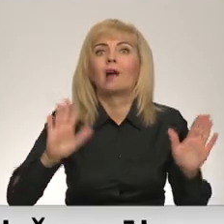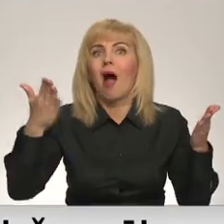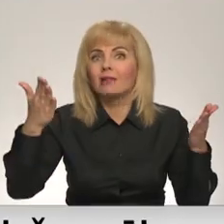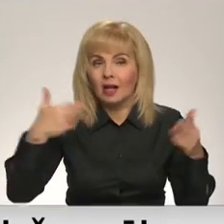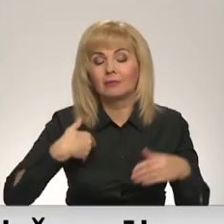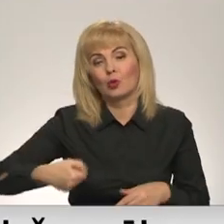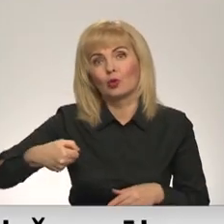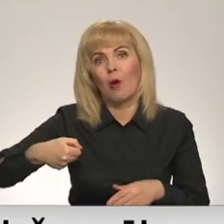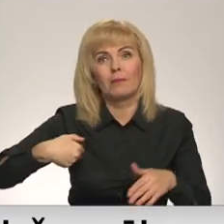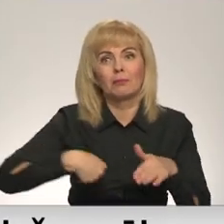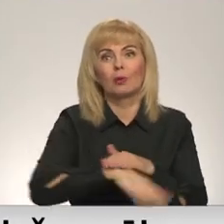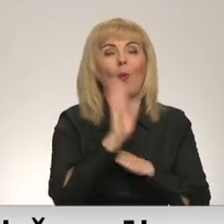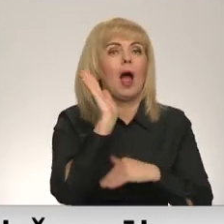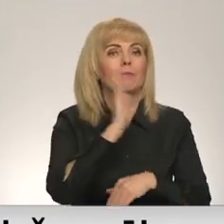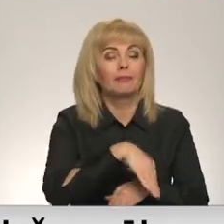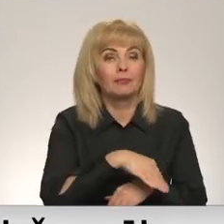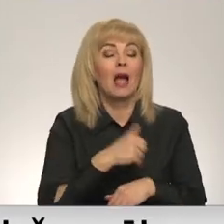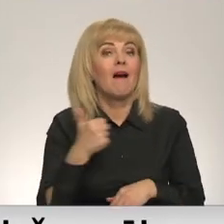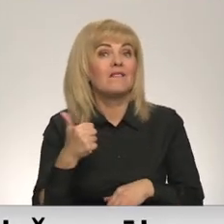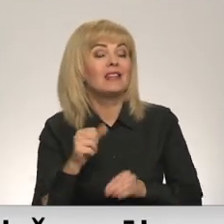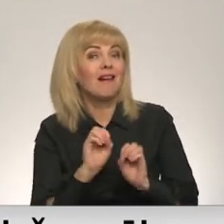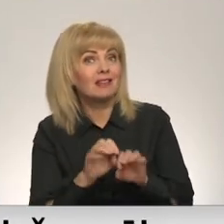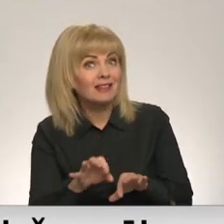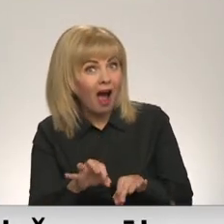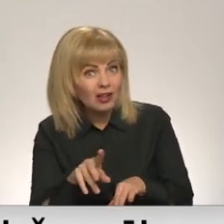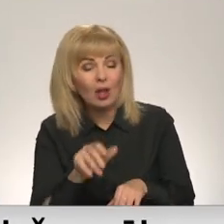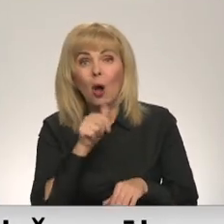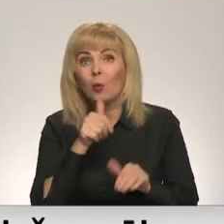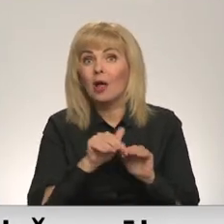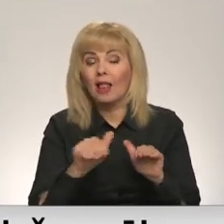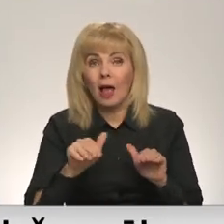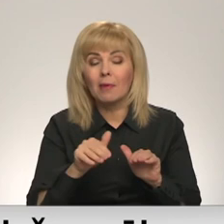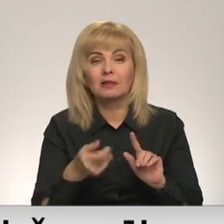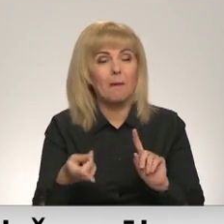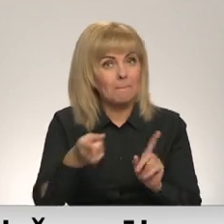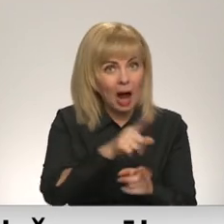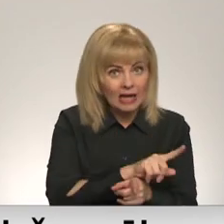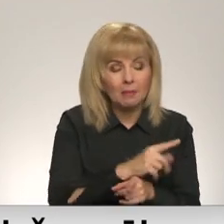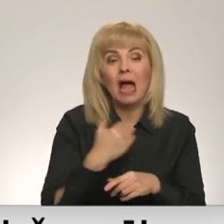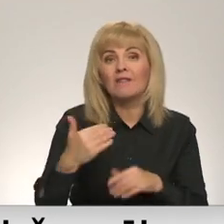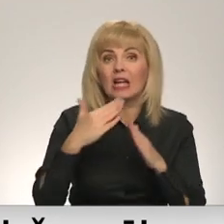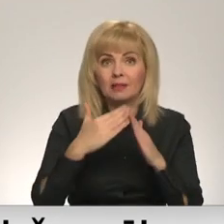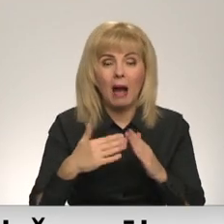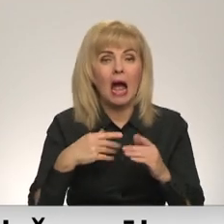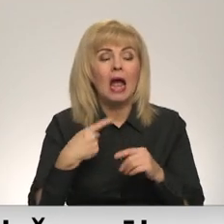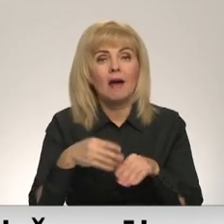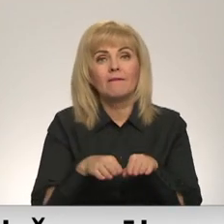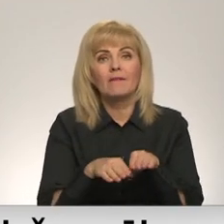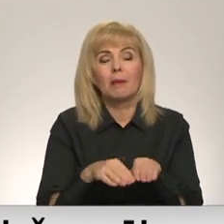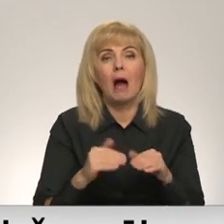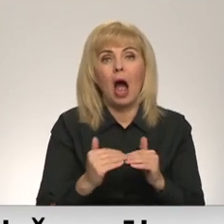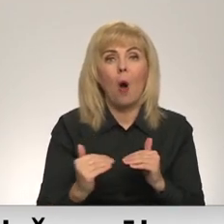paņem somiņu un prom. Viņa stāsta, lai gan ūdens līmenis strauji mainās, pie viņas mājas tas ir vienmērīgi augsts